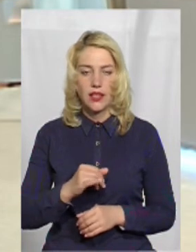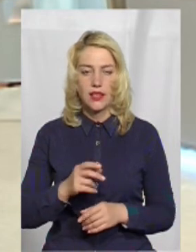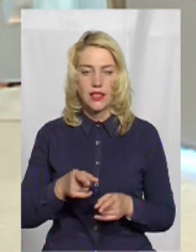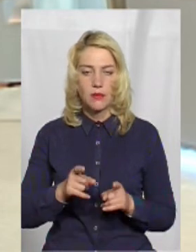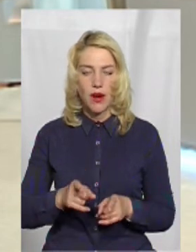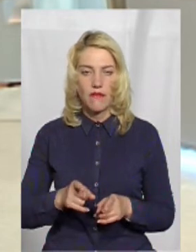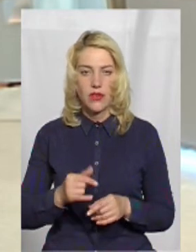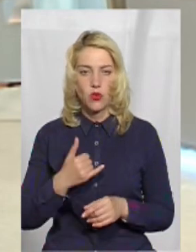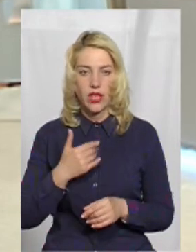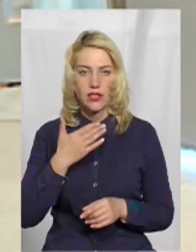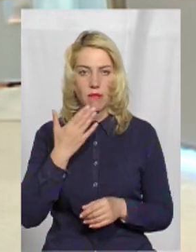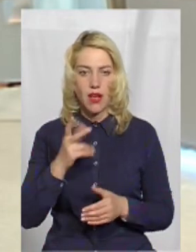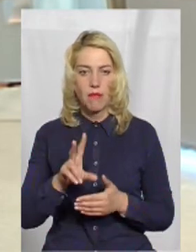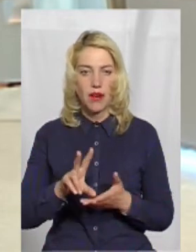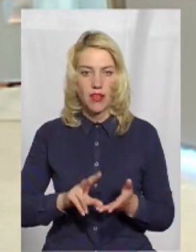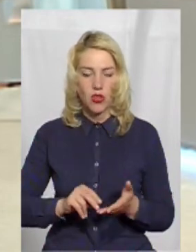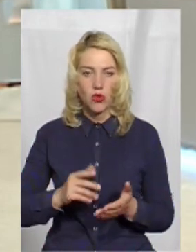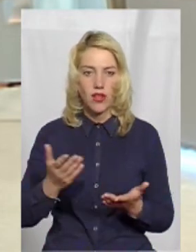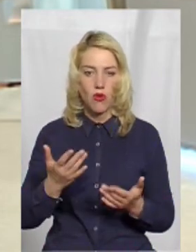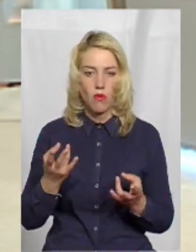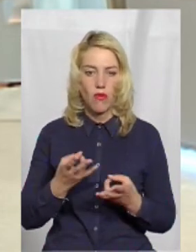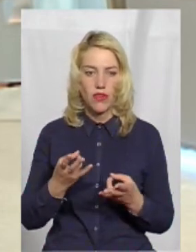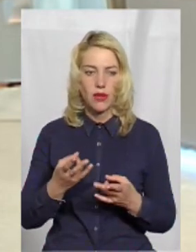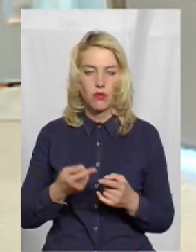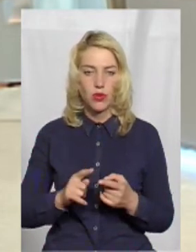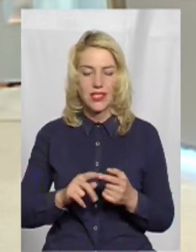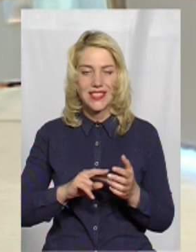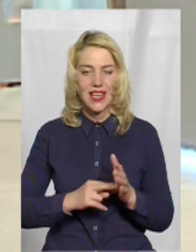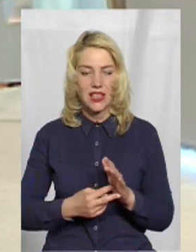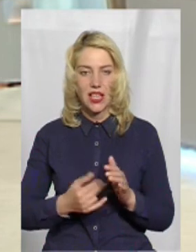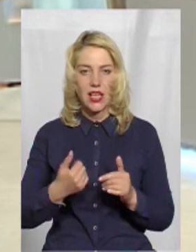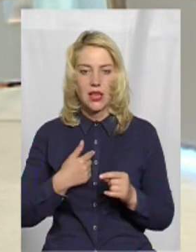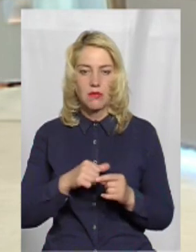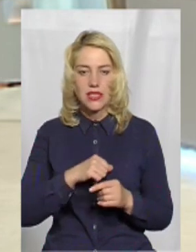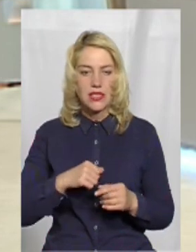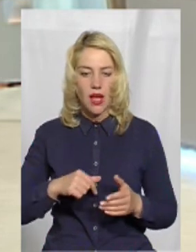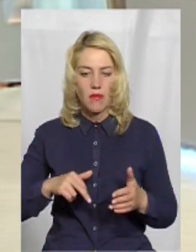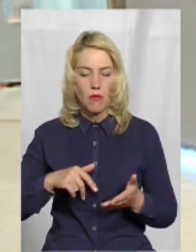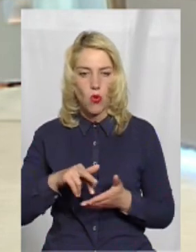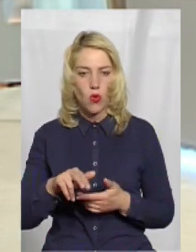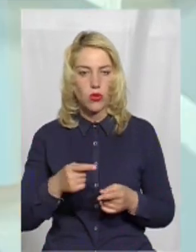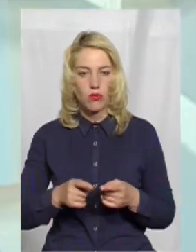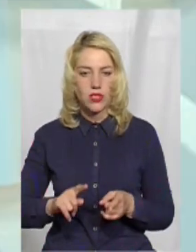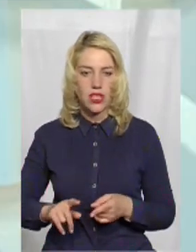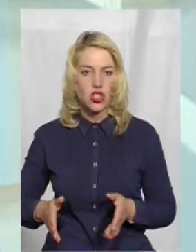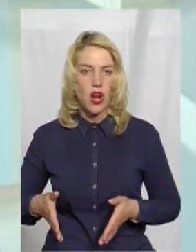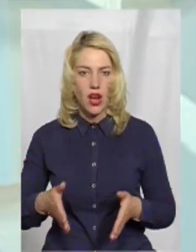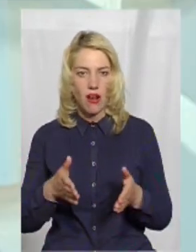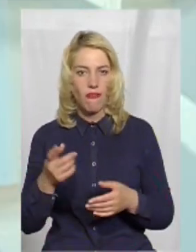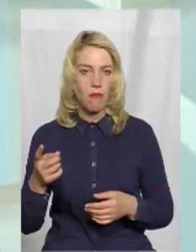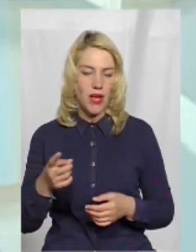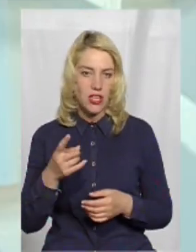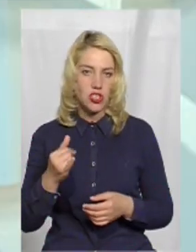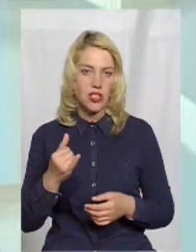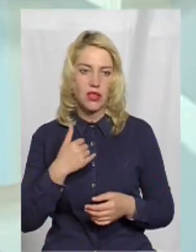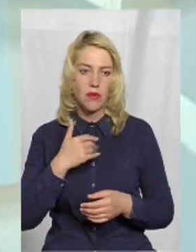Насправді нас немає прикладу, якою має бути стратегія. І ми самі зараз проходимо цей шлях вперше, тому от